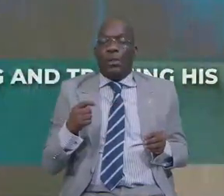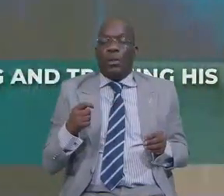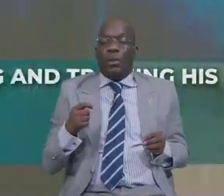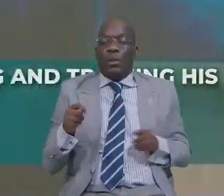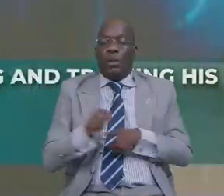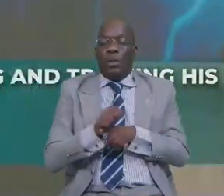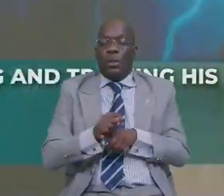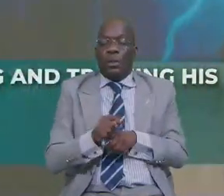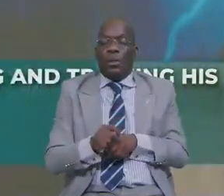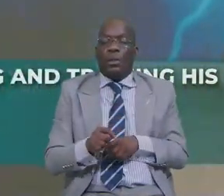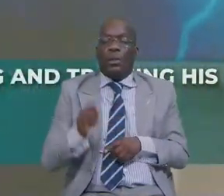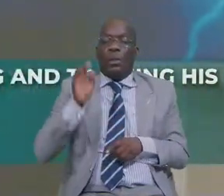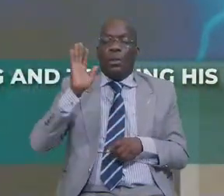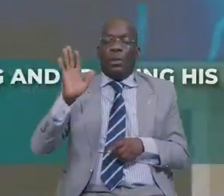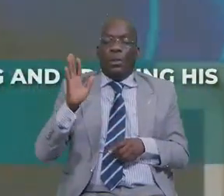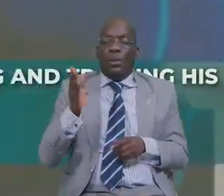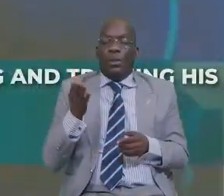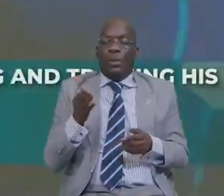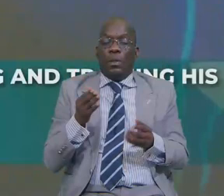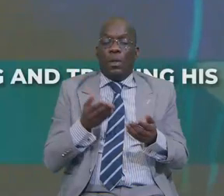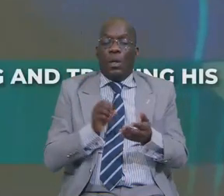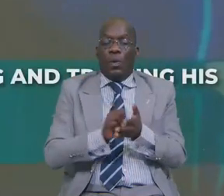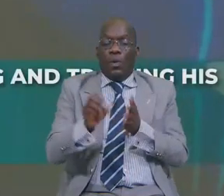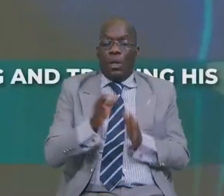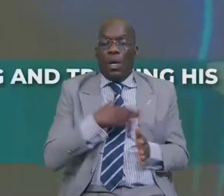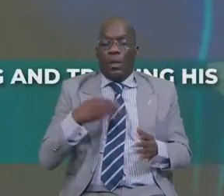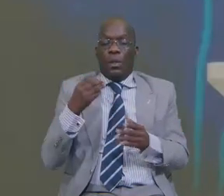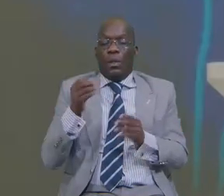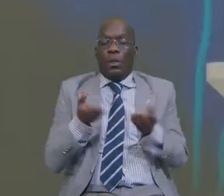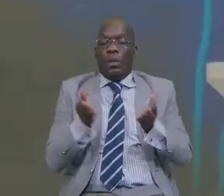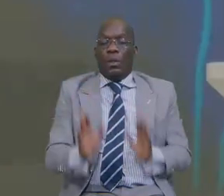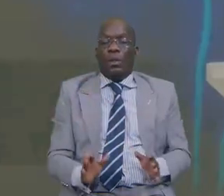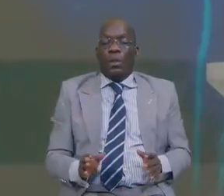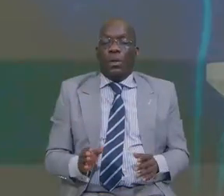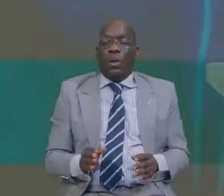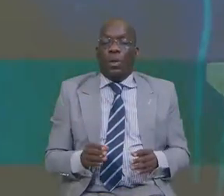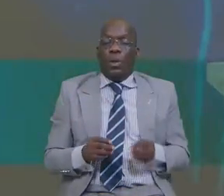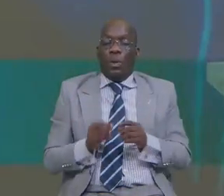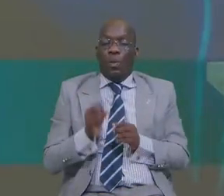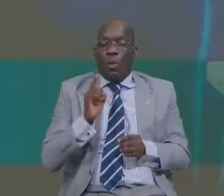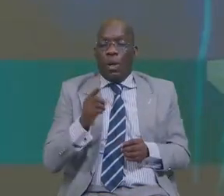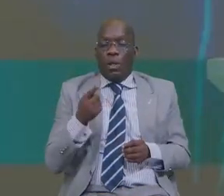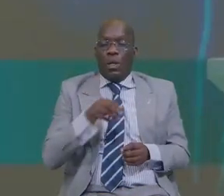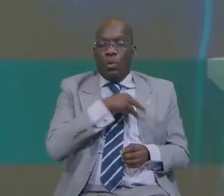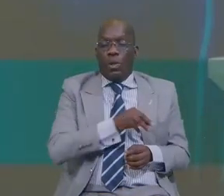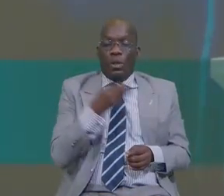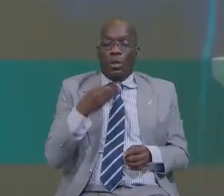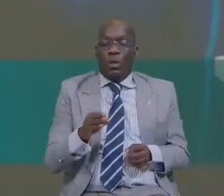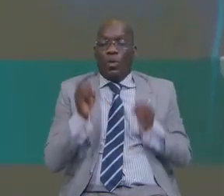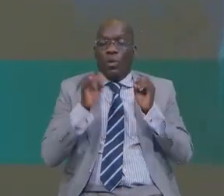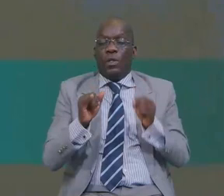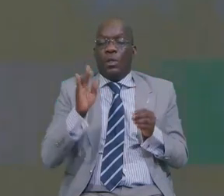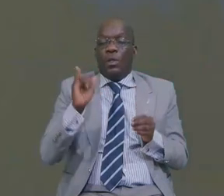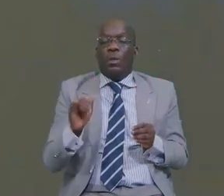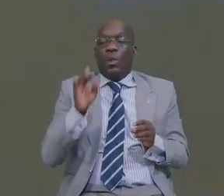le troisième point, c'est son ministère transférable d'enseignement, de formation de ses saints, ses serviteurs. Premièrement, le ministère d'enseignement de Christ. Deuxièmement, le